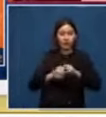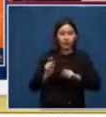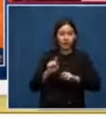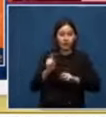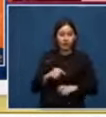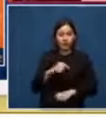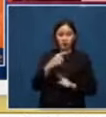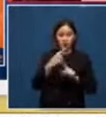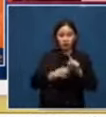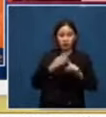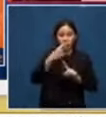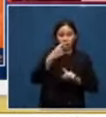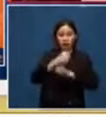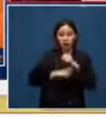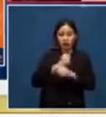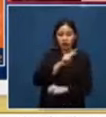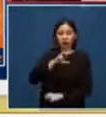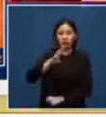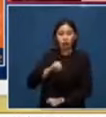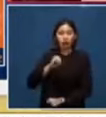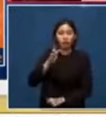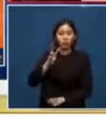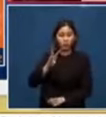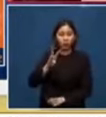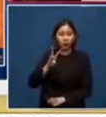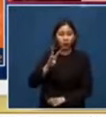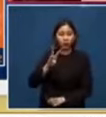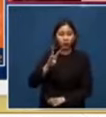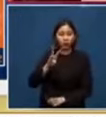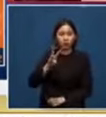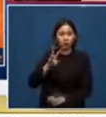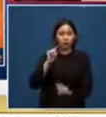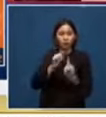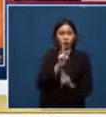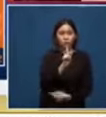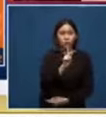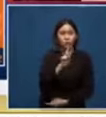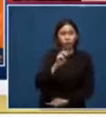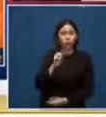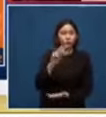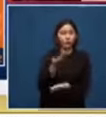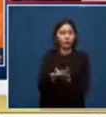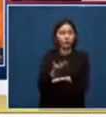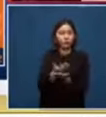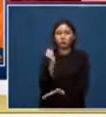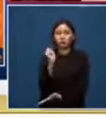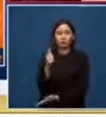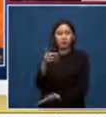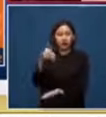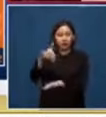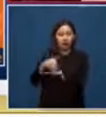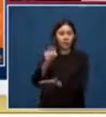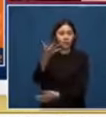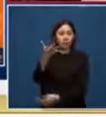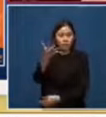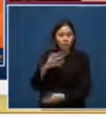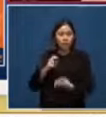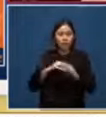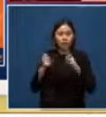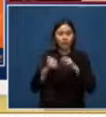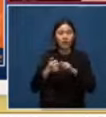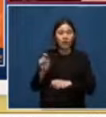มกราคมปี2566ทางกรมธนารักษ์ไม่ได้ทำการชำระค่าส่วนกลางทำให้เกิดปัญ